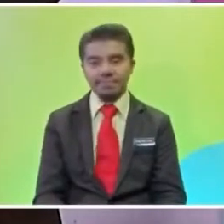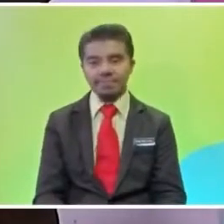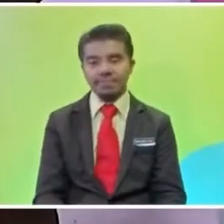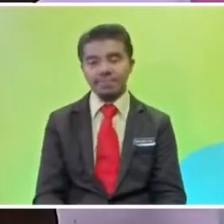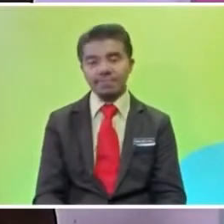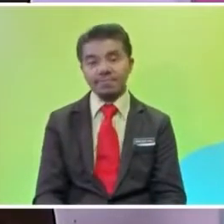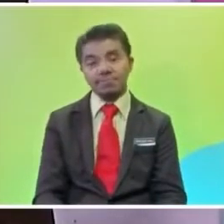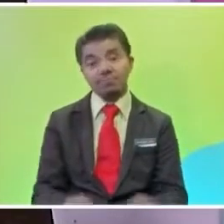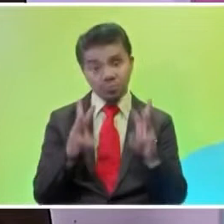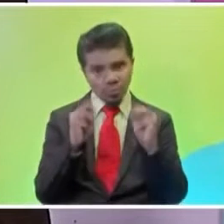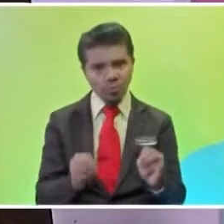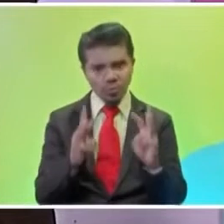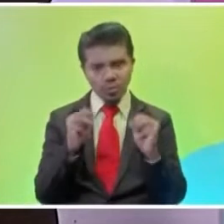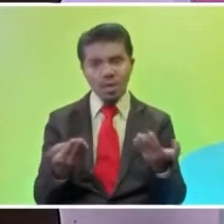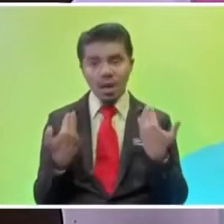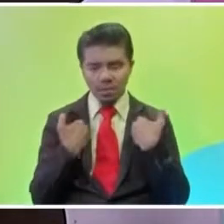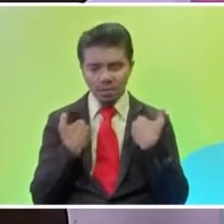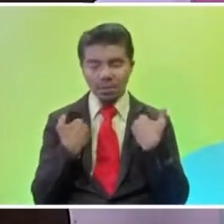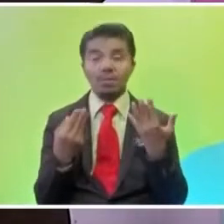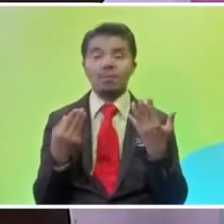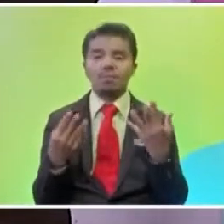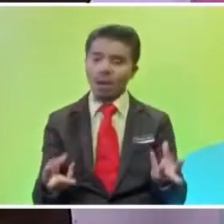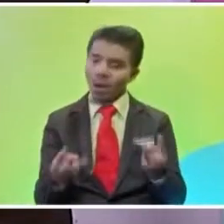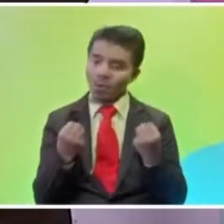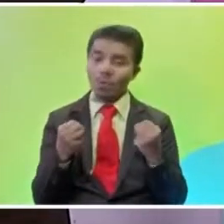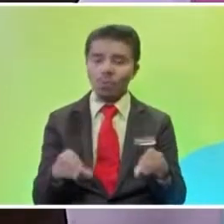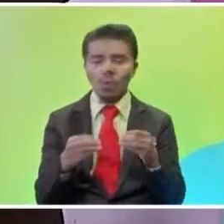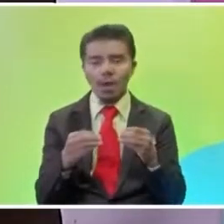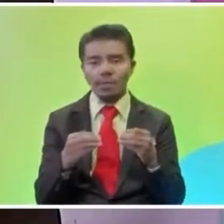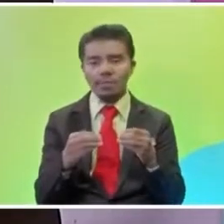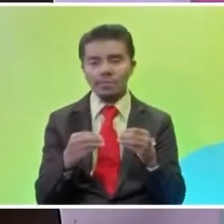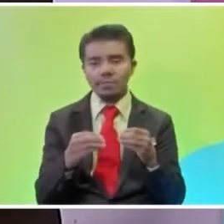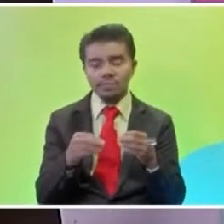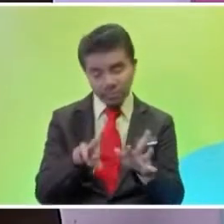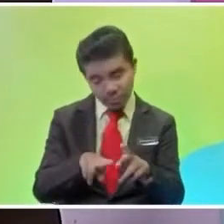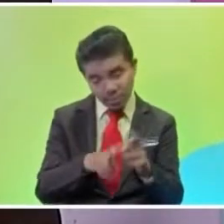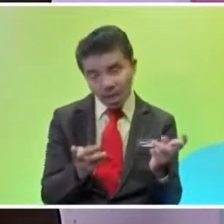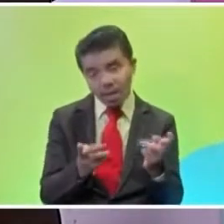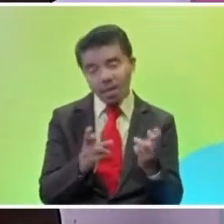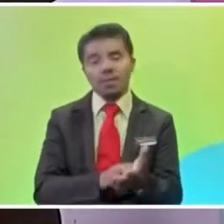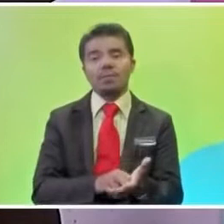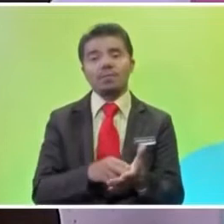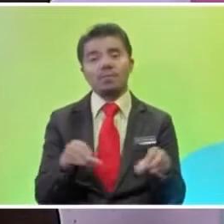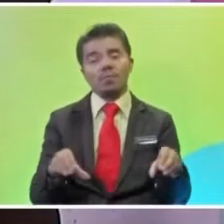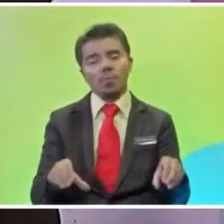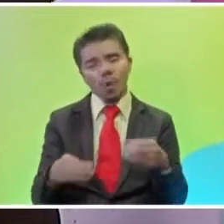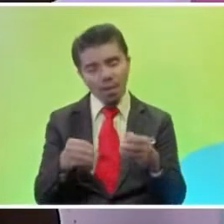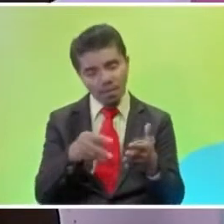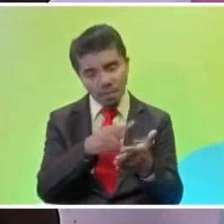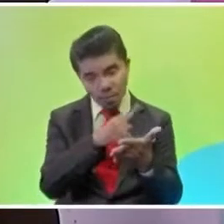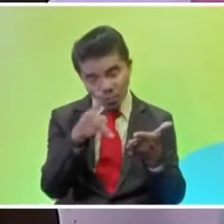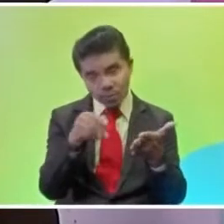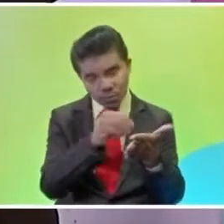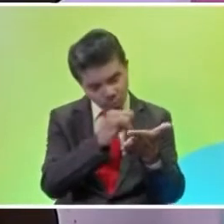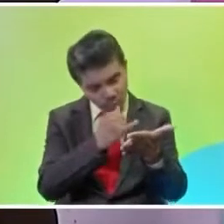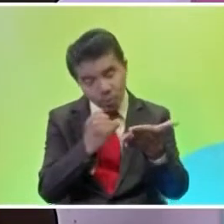mudiknya nampak di sana ada murid bawa poster jadi semua itu adalah karya kreatif dan hasil kerjamu murid-murid ini tadi kita sebenarnya